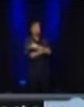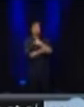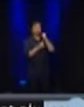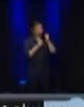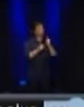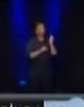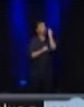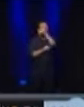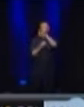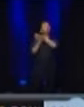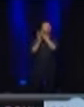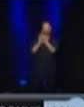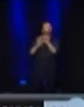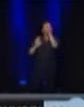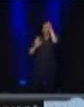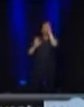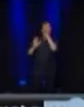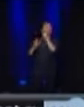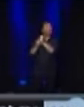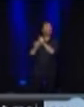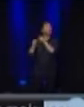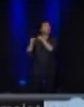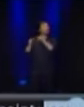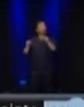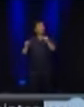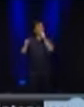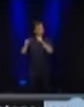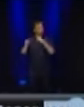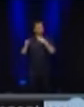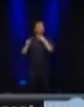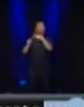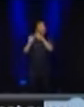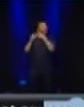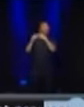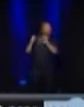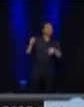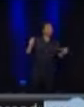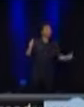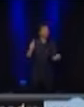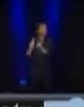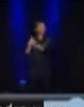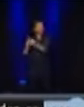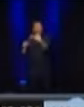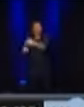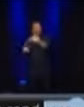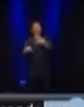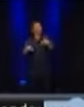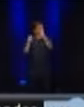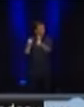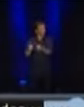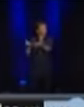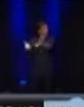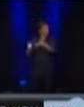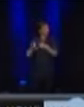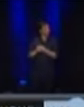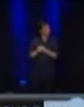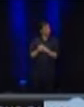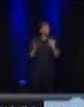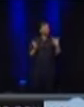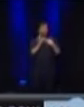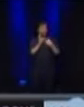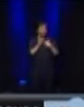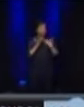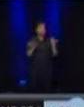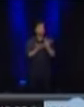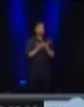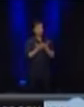énormément de places disponibles dans les centres de vaccination d'entreprises. Alors, les parents qui décideraient là, que malheureusement, ben, pas eu le